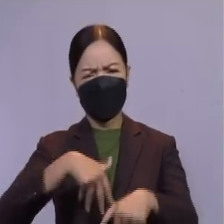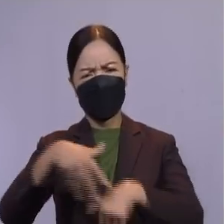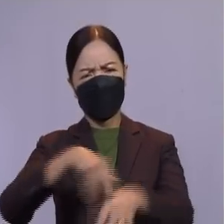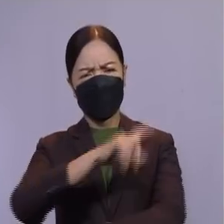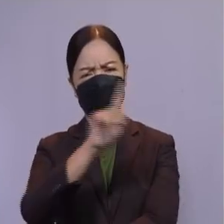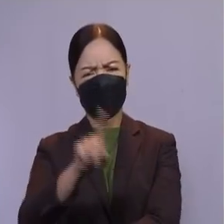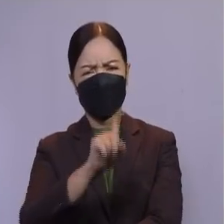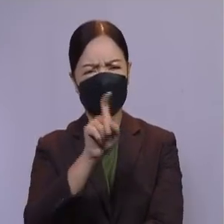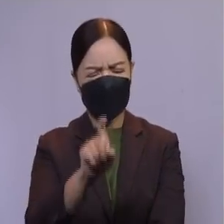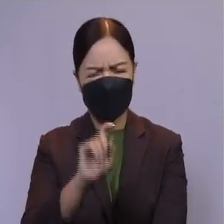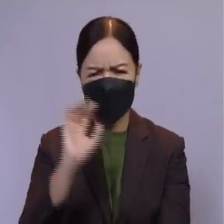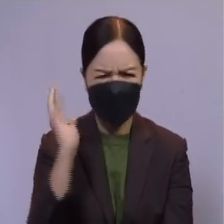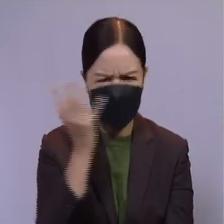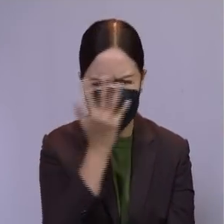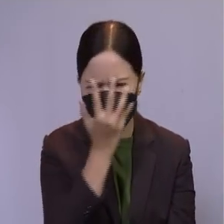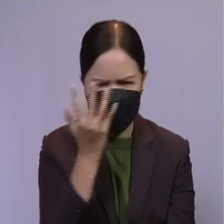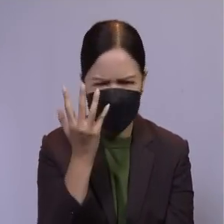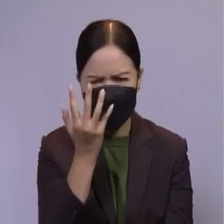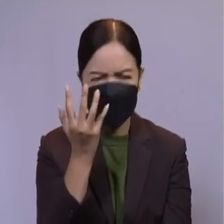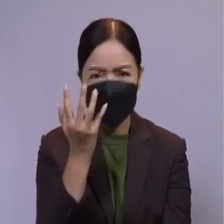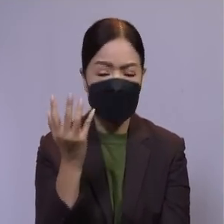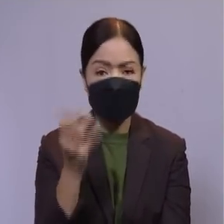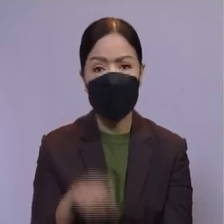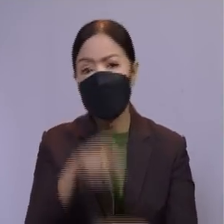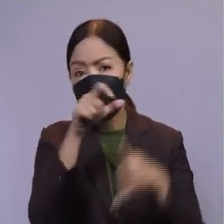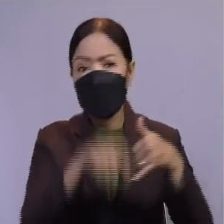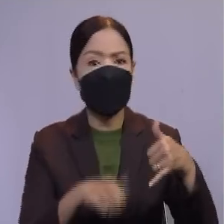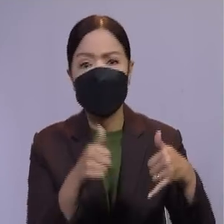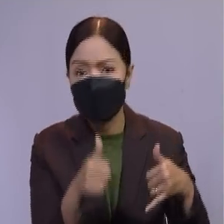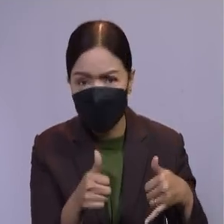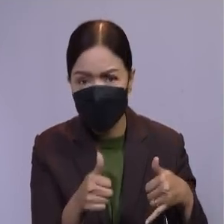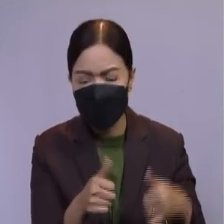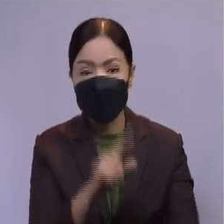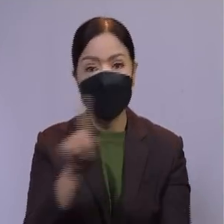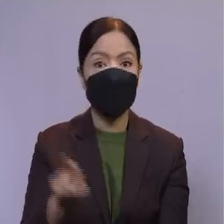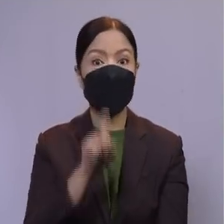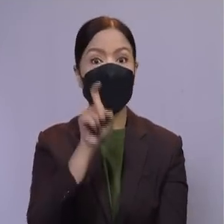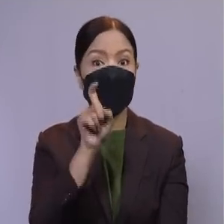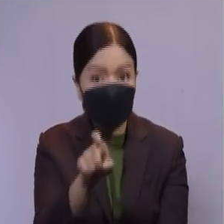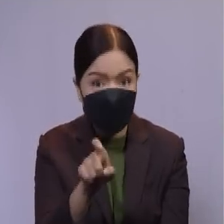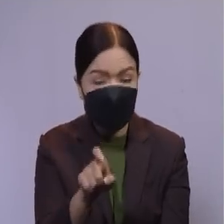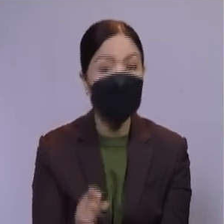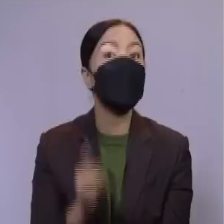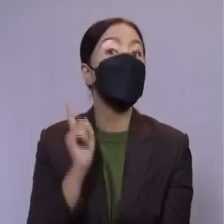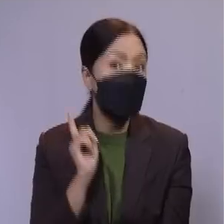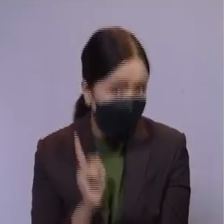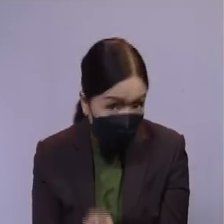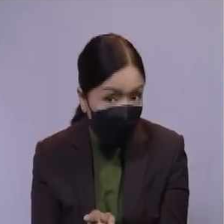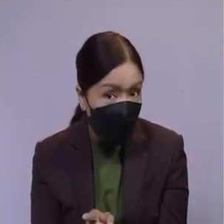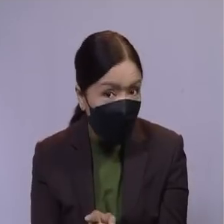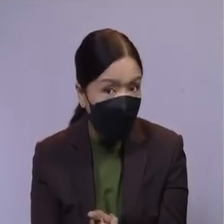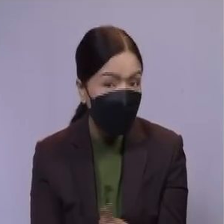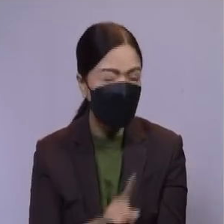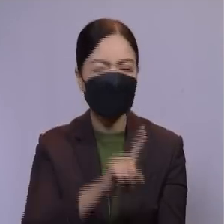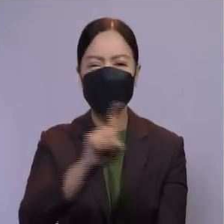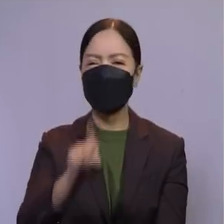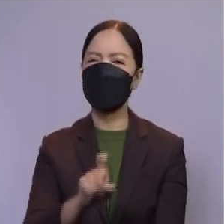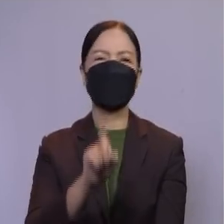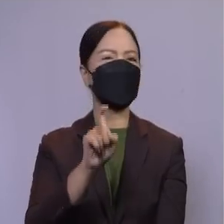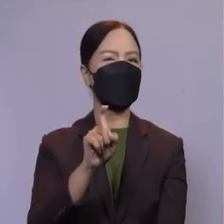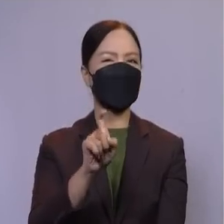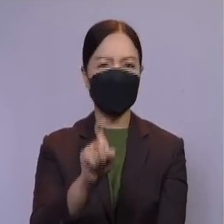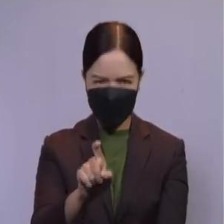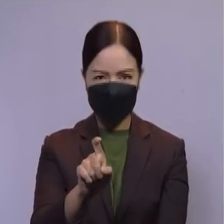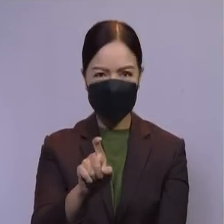ภายใต้หน้ากากที่ประกาศเป็นคนดีนั้นคำถามคือจริงหรือไม่อันนี้เป็นฉายานะคะ